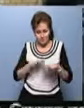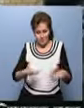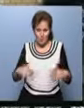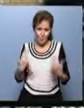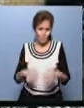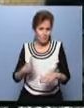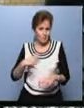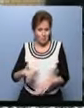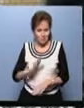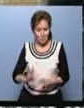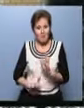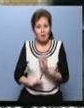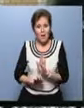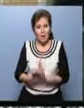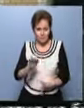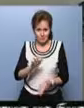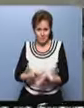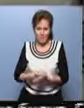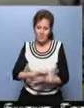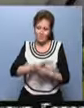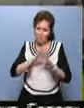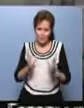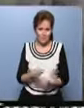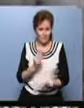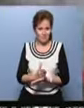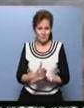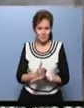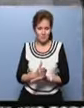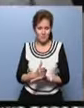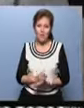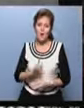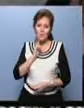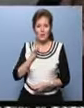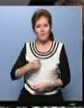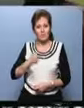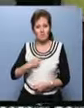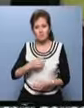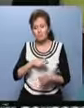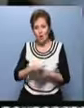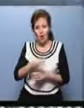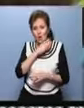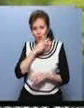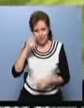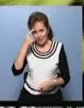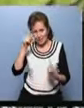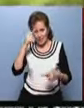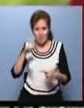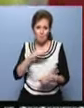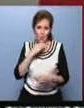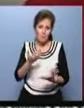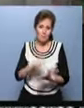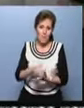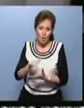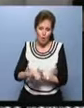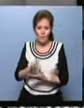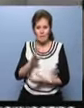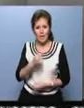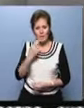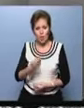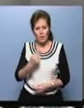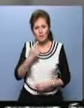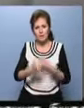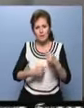начать занятия. Все для этого есть. Молодые воспитатели полны идей. В планах знакомить своих подопечных с национальными традициями